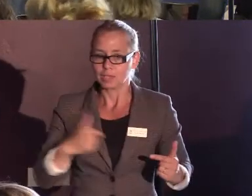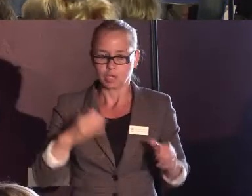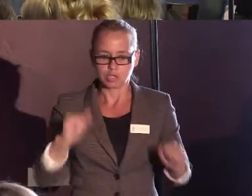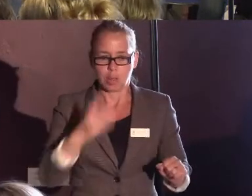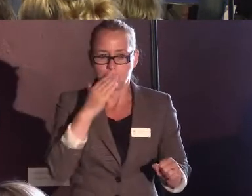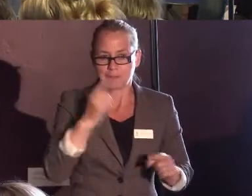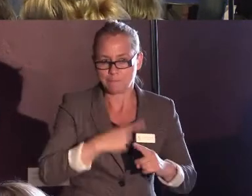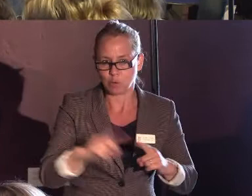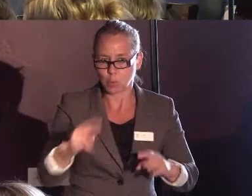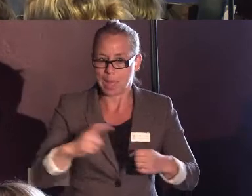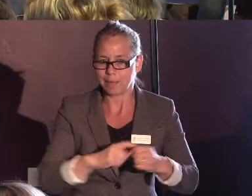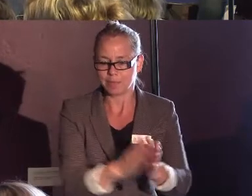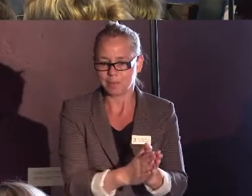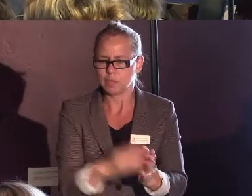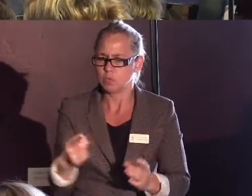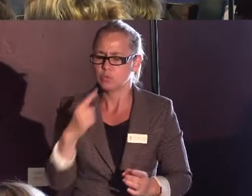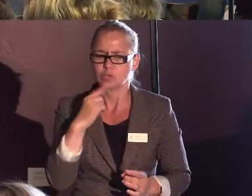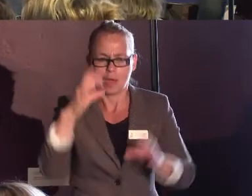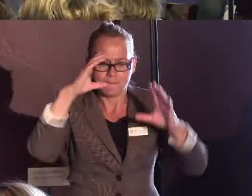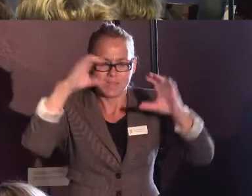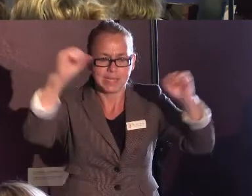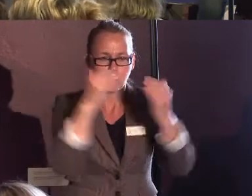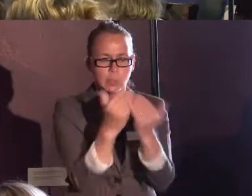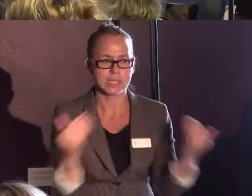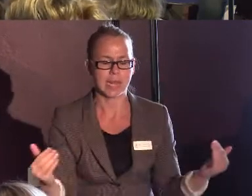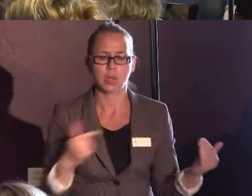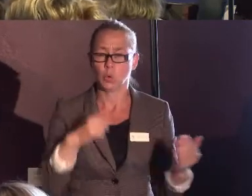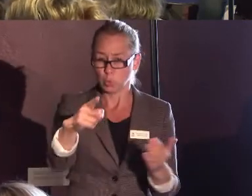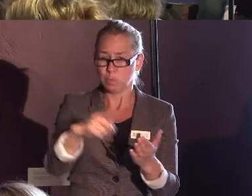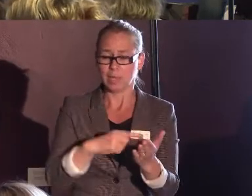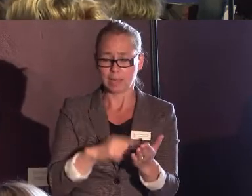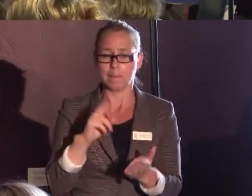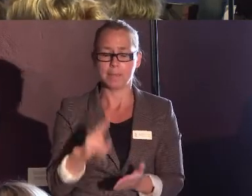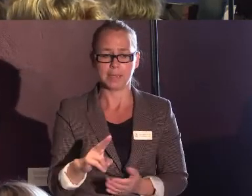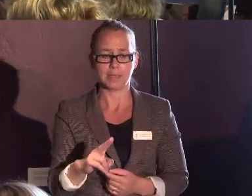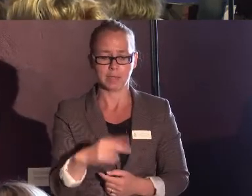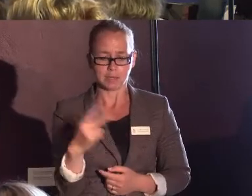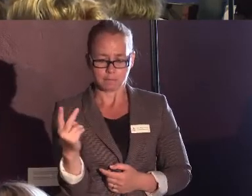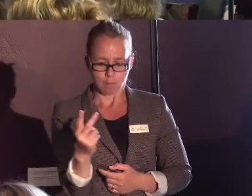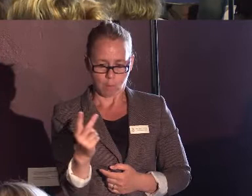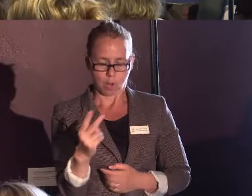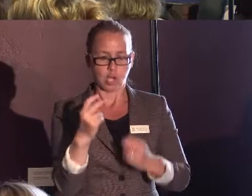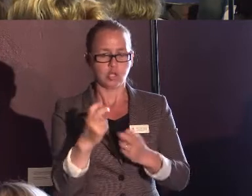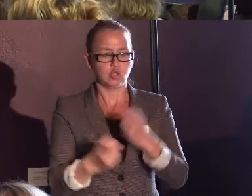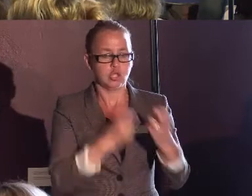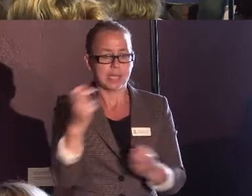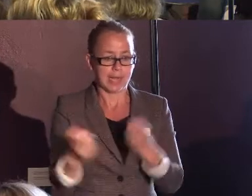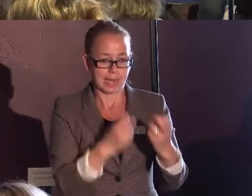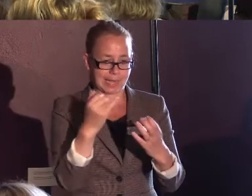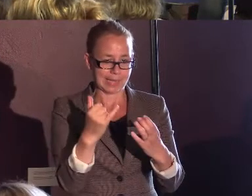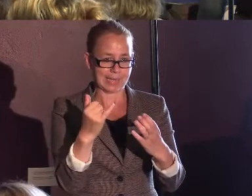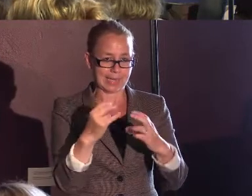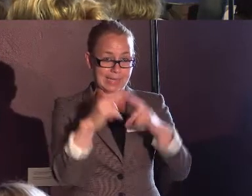väldigt fort så du får hänga med. Du sa vikingautställning och det du menar, det är de 2 turnerande